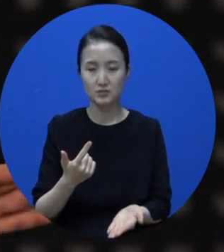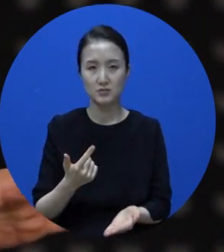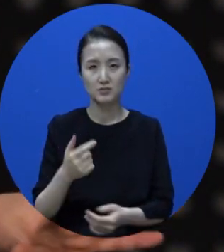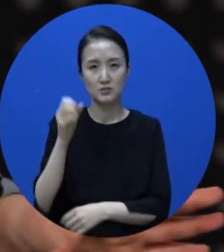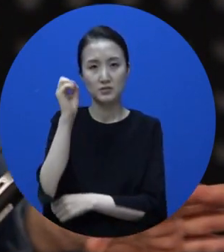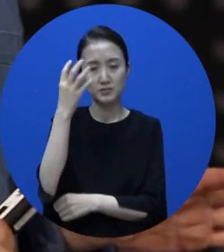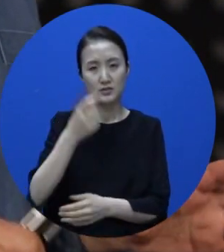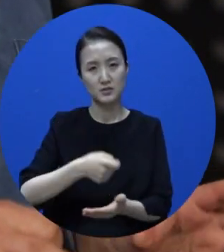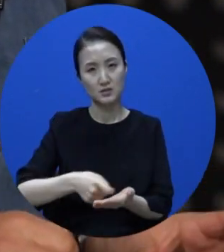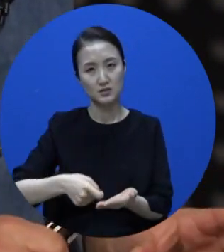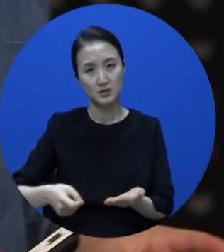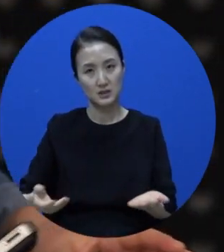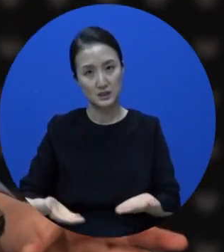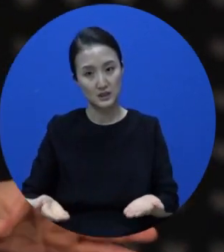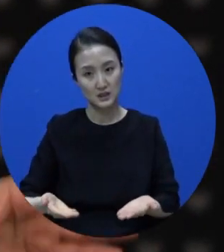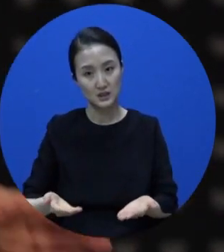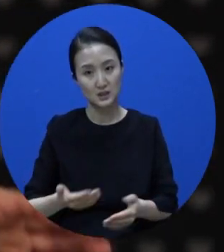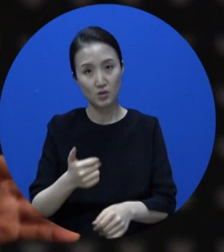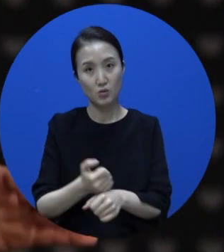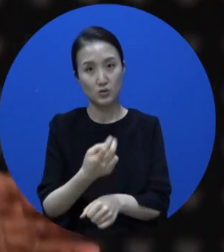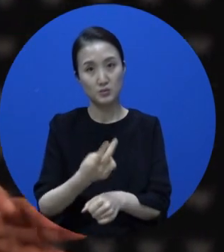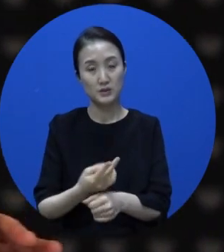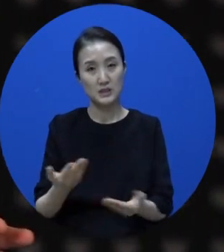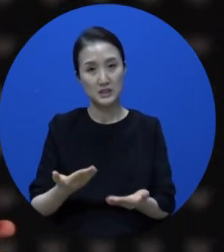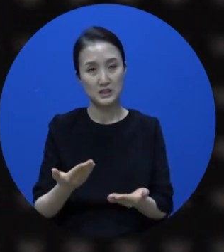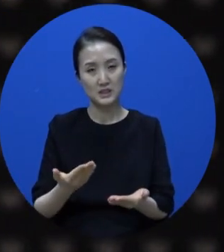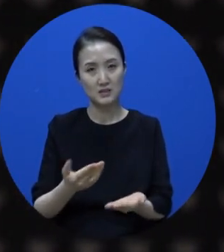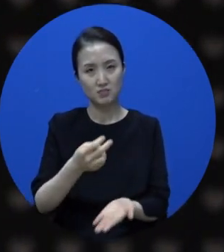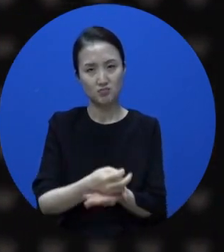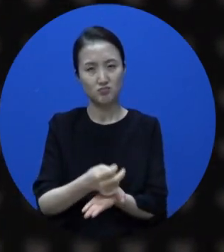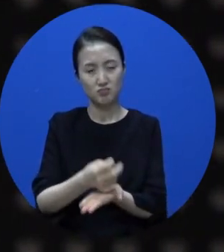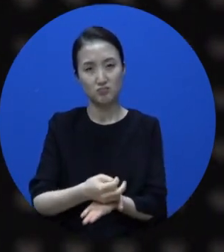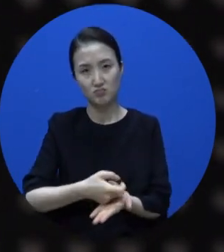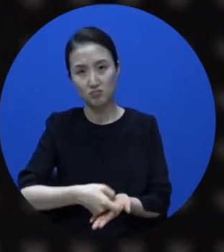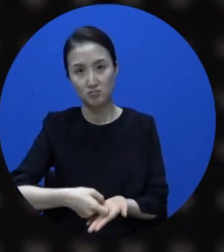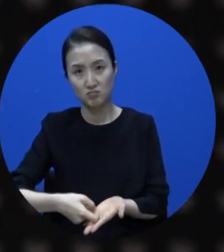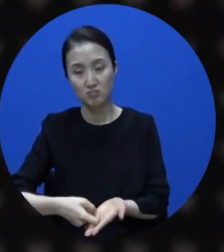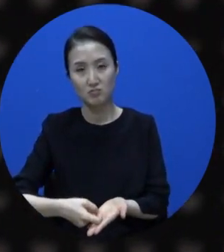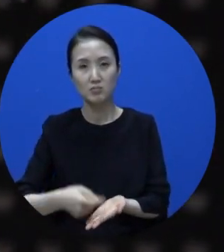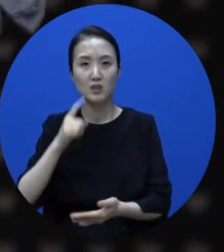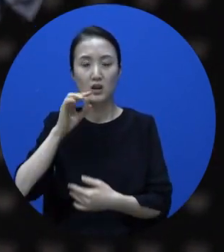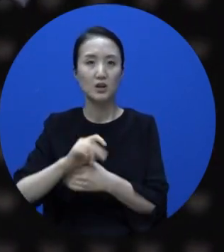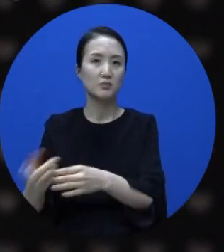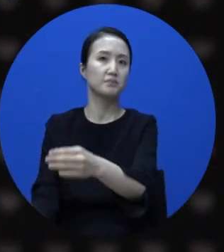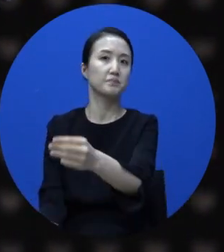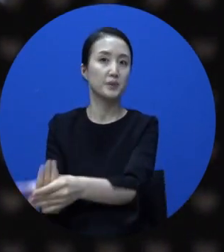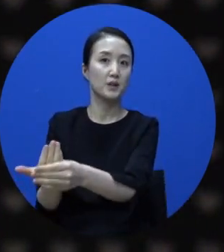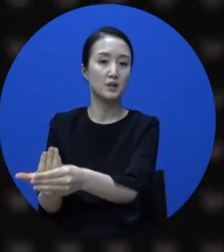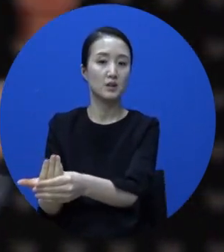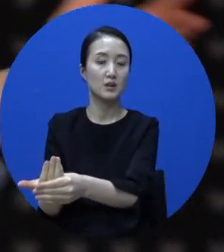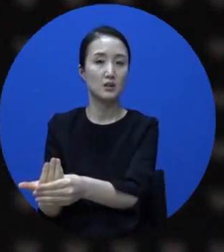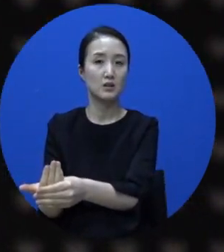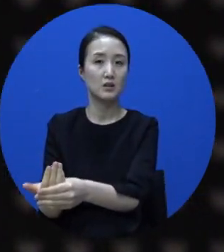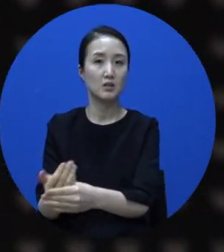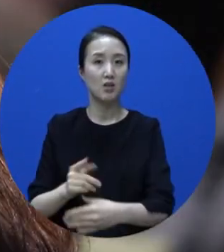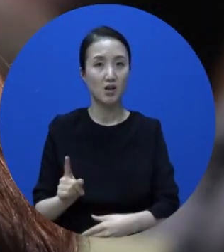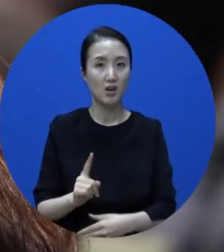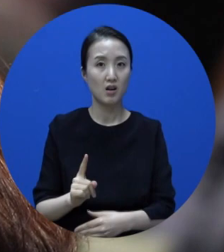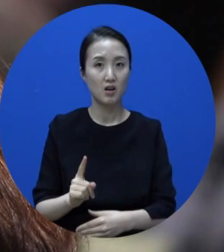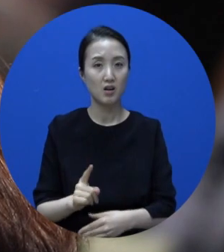기자가 일을 하는데 52 시간을 지켜 가면서 일을 합니다 근데 갑자기 테러가 발생해 써 가다가